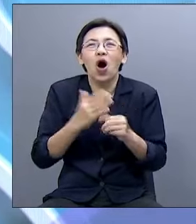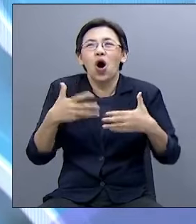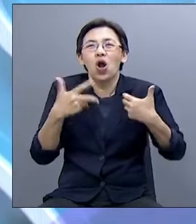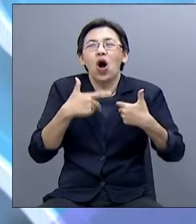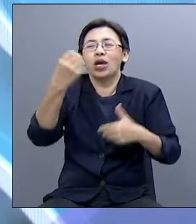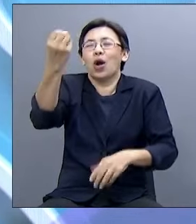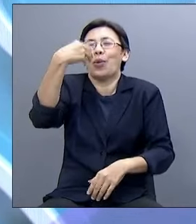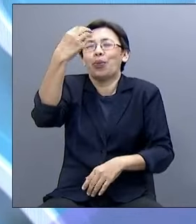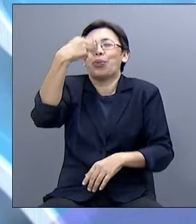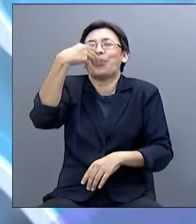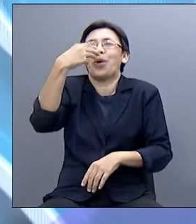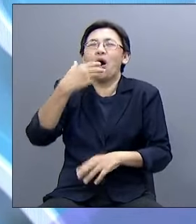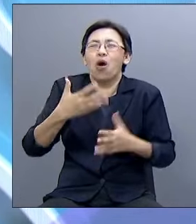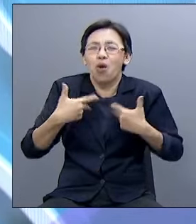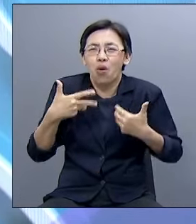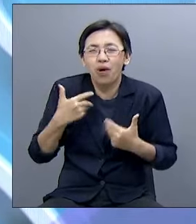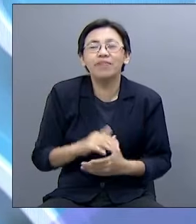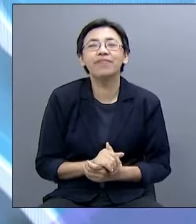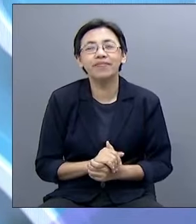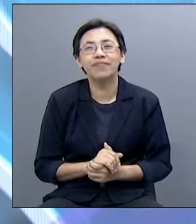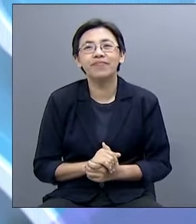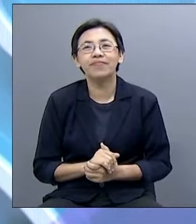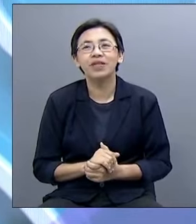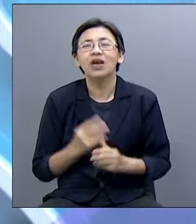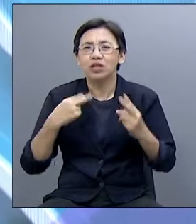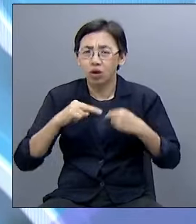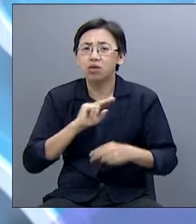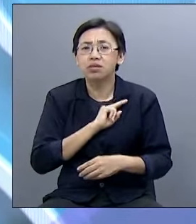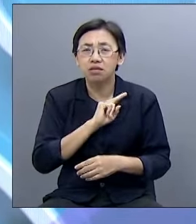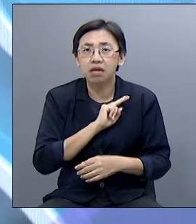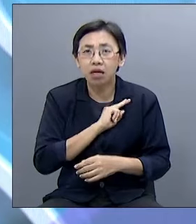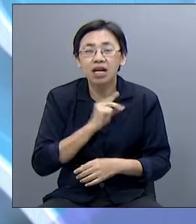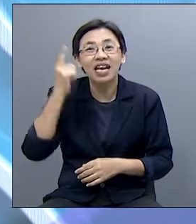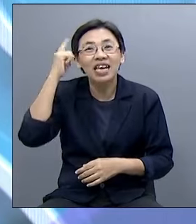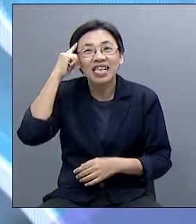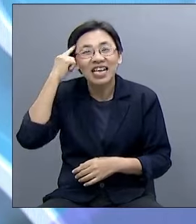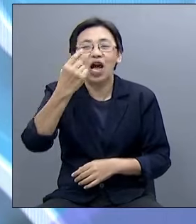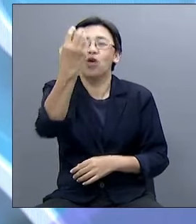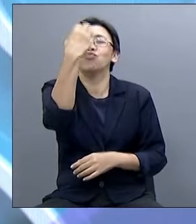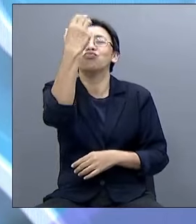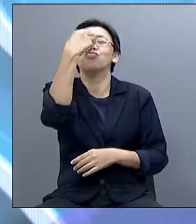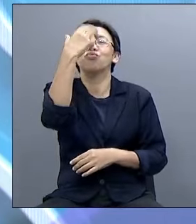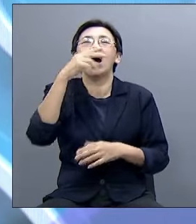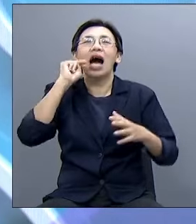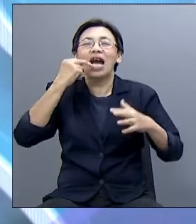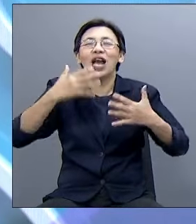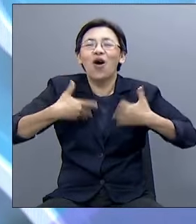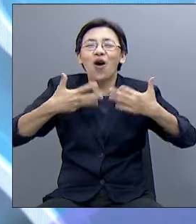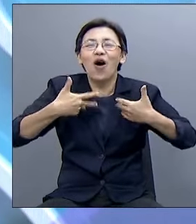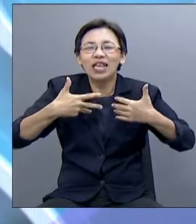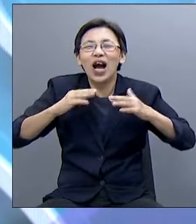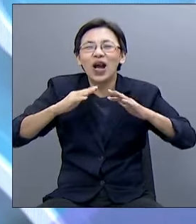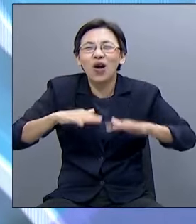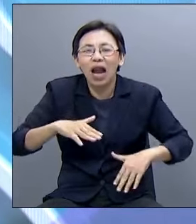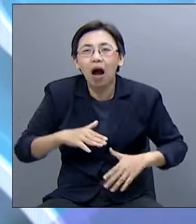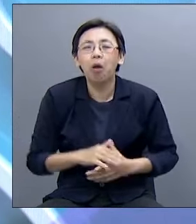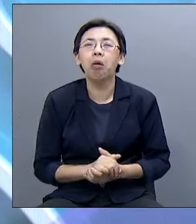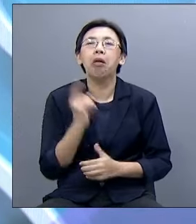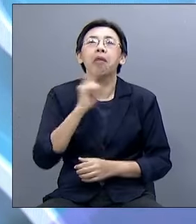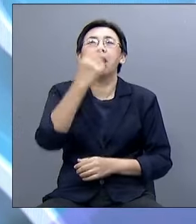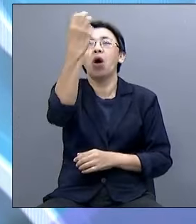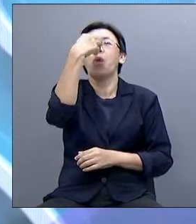ร้อนไม่ทัน ใช่ใช่ใช่ นะคุณผู้ชมก็ดูแลตัวเองนะไม่คิดว่าตอนแรกกะจะอาบน้ำคลายร้อนลดอุณหภูมิซะหน่อยปรากฏว่าเป็นฮีทสโต